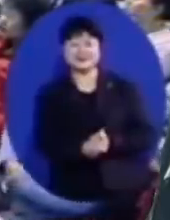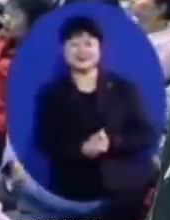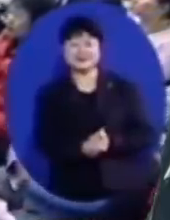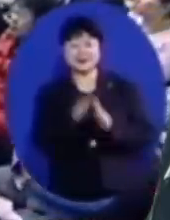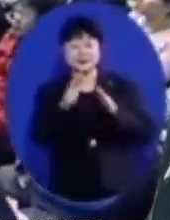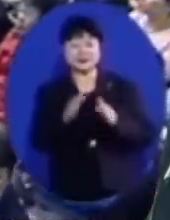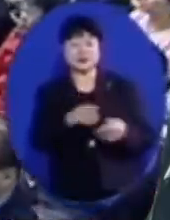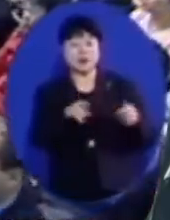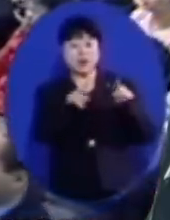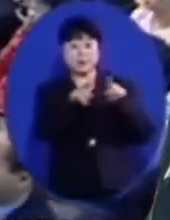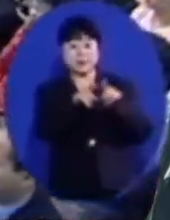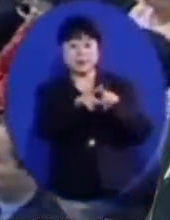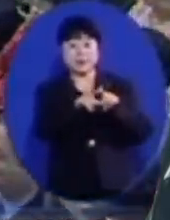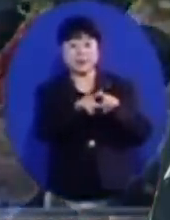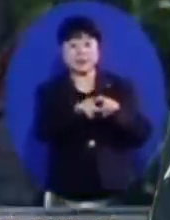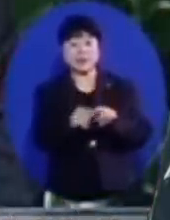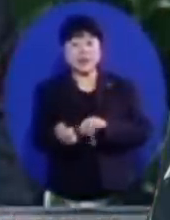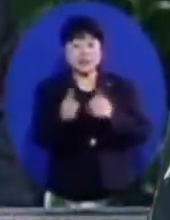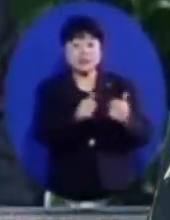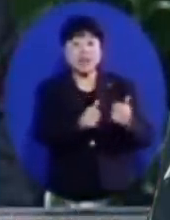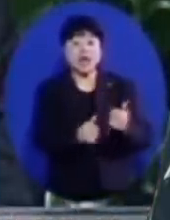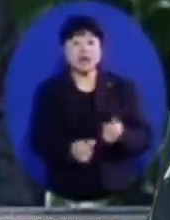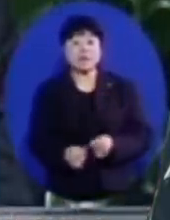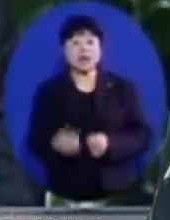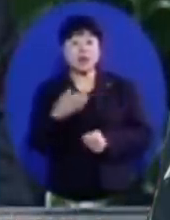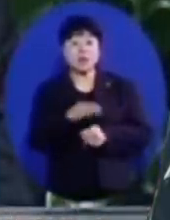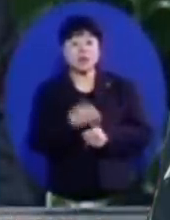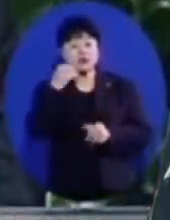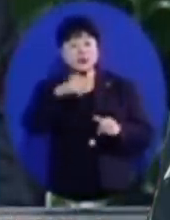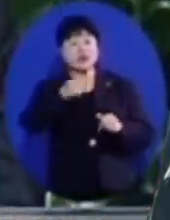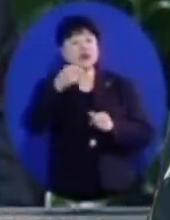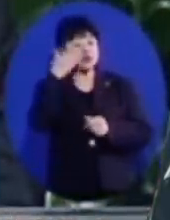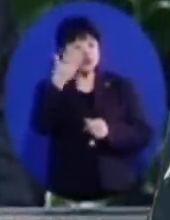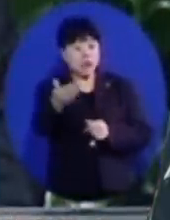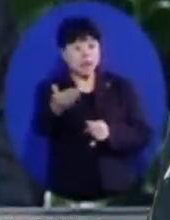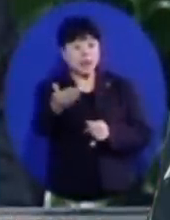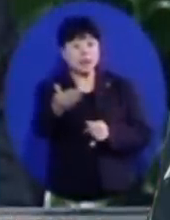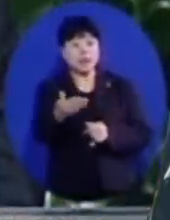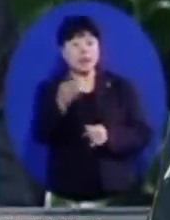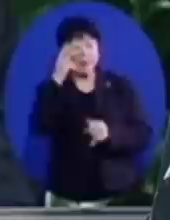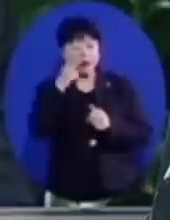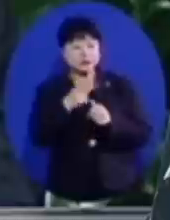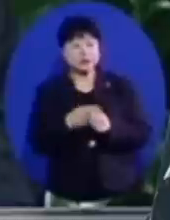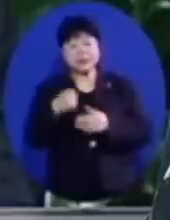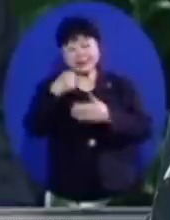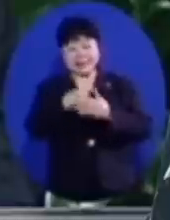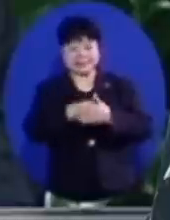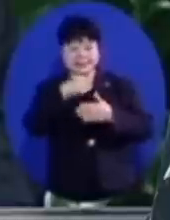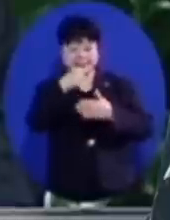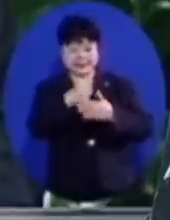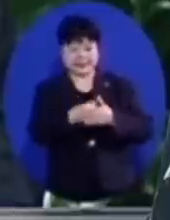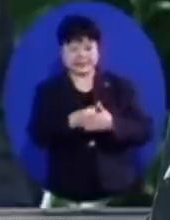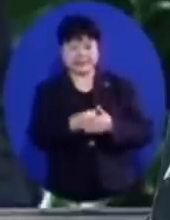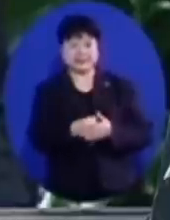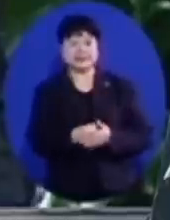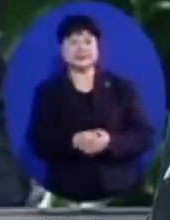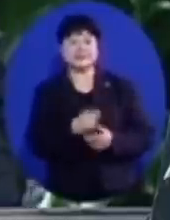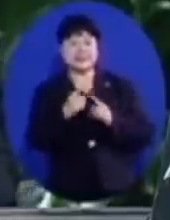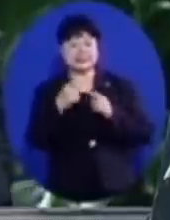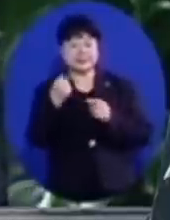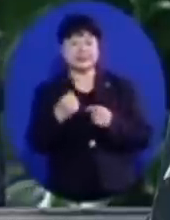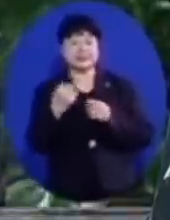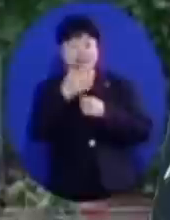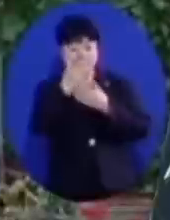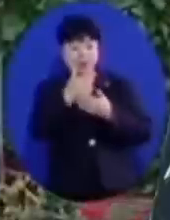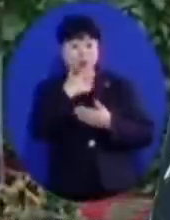오늘 지난 여러분과 함께이 사망의 몸에서 누가 나를 건져내랴 바울의 탄식 제목을 가지고서 은혜를